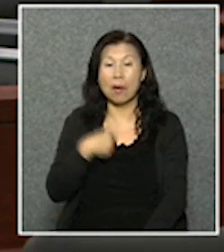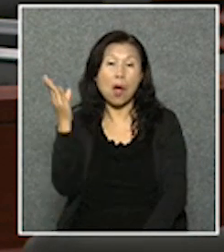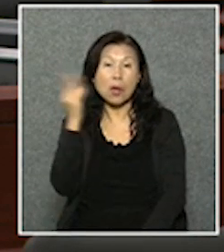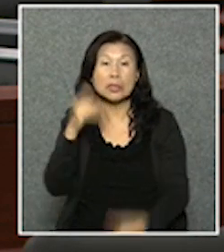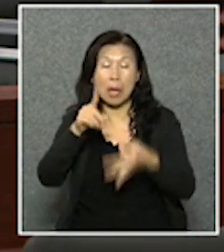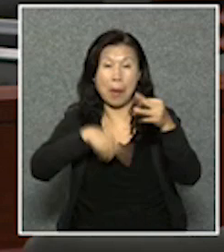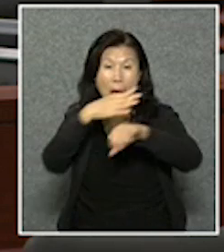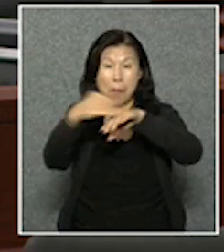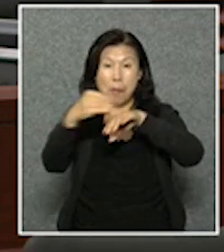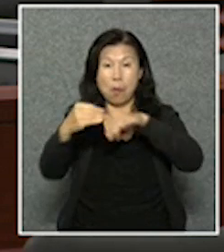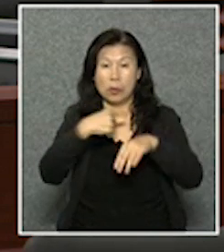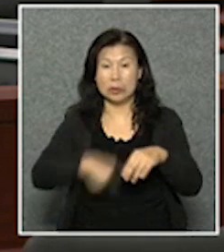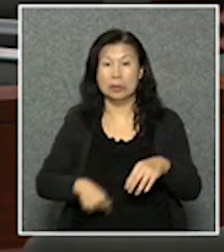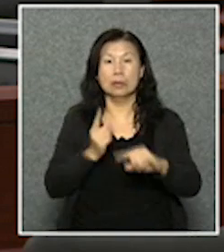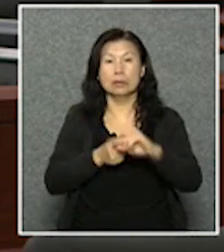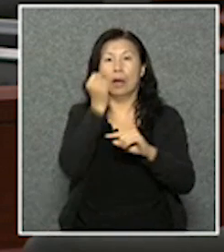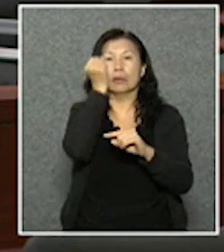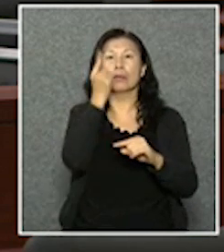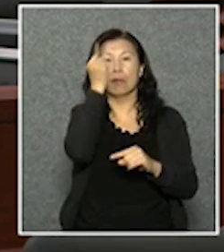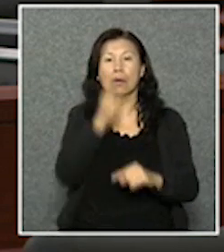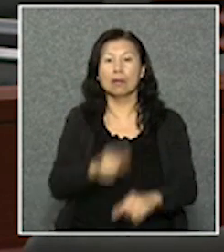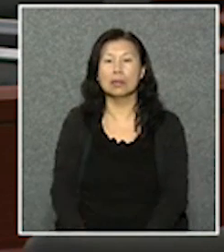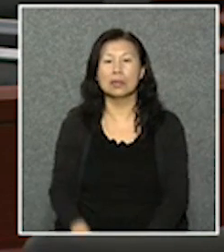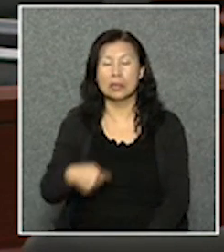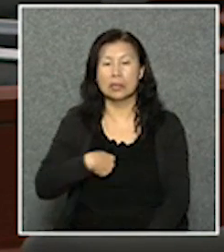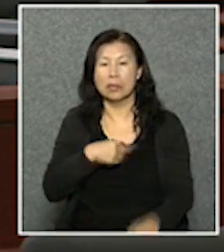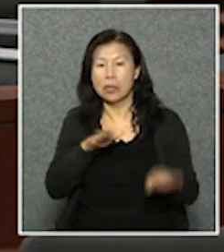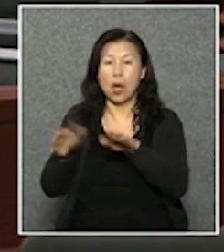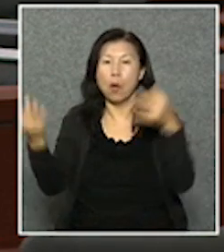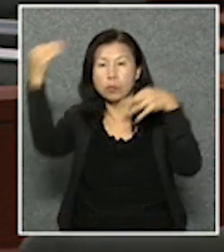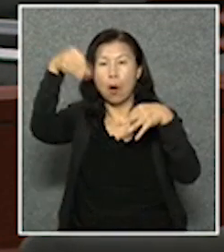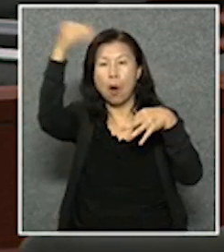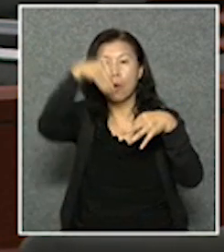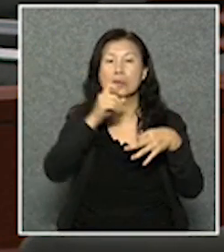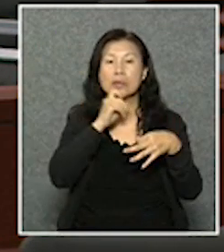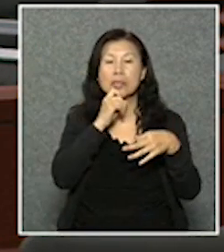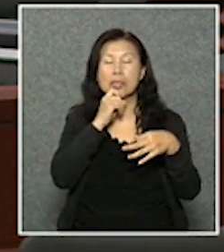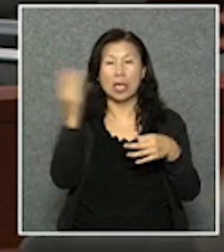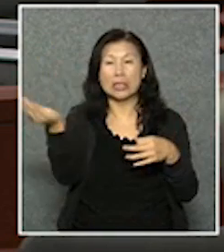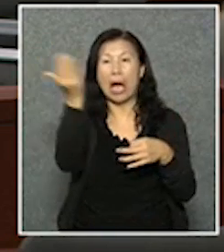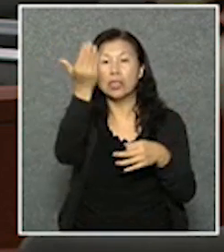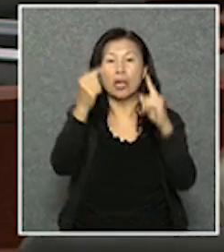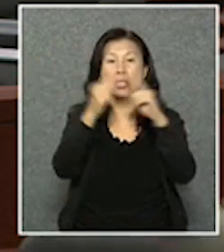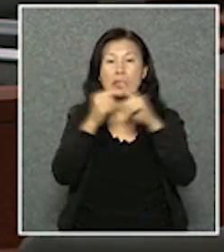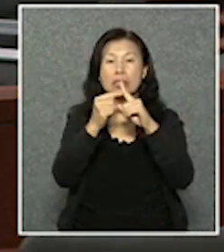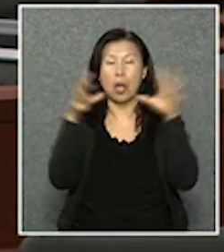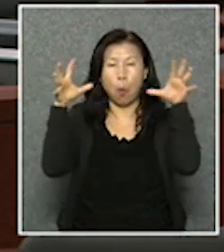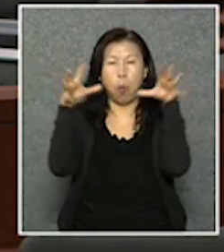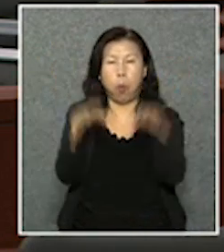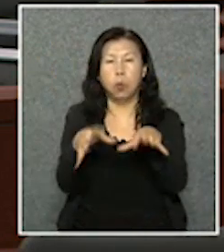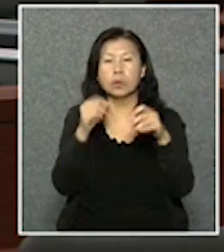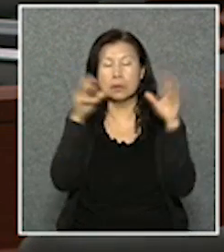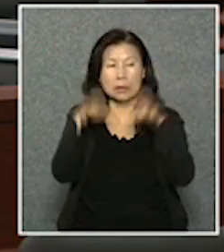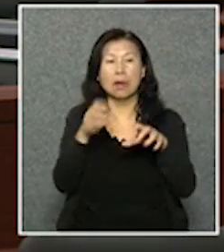聽到毛孟靜議員啦嚇，佢仲得意，佢話我哋啲海洋公園咧，就啲遊客咧，就多太多